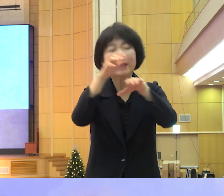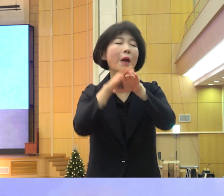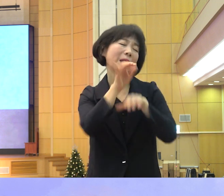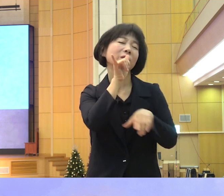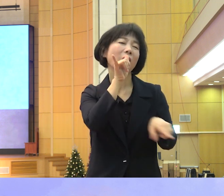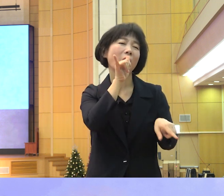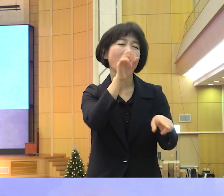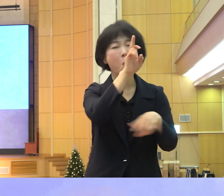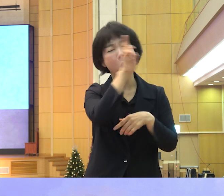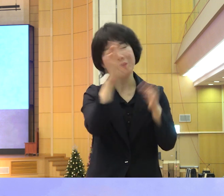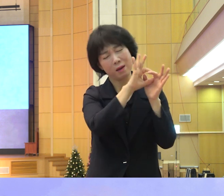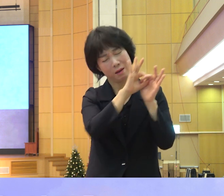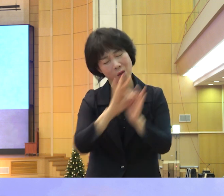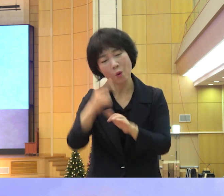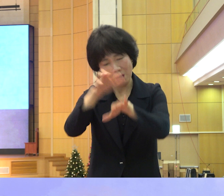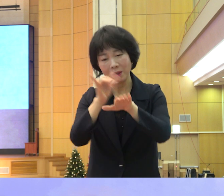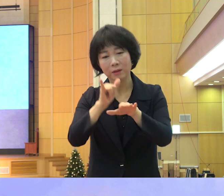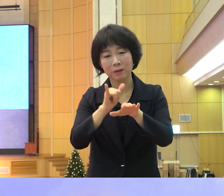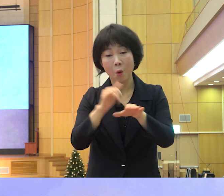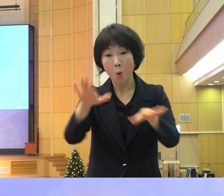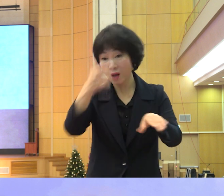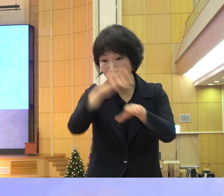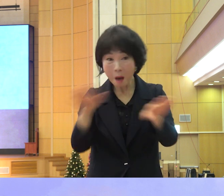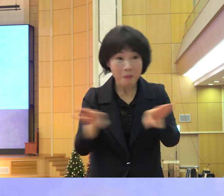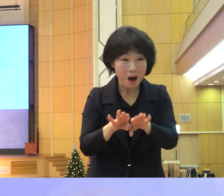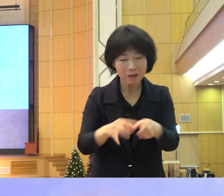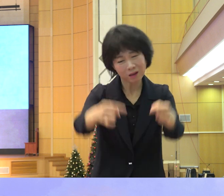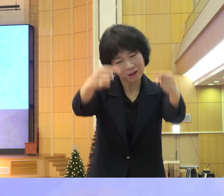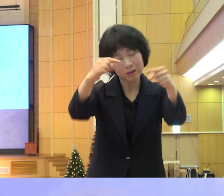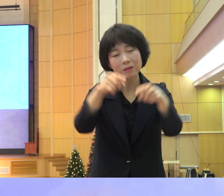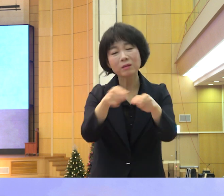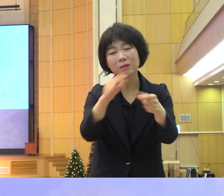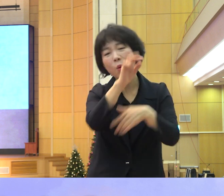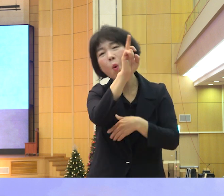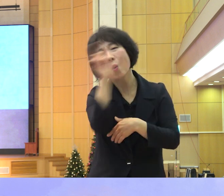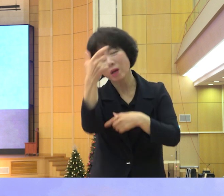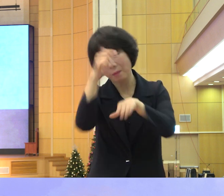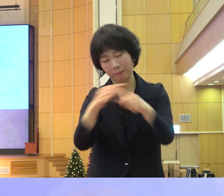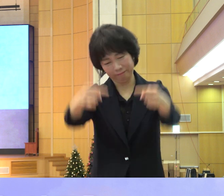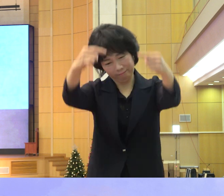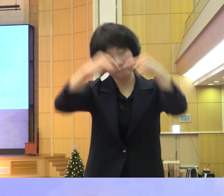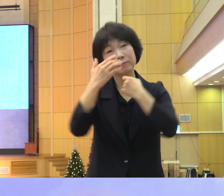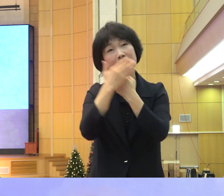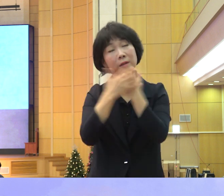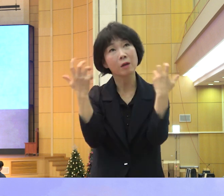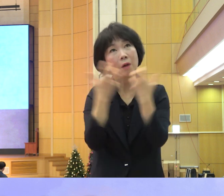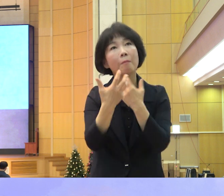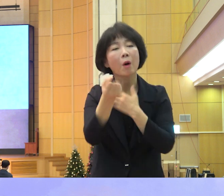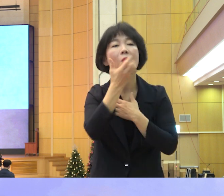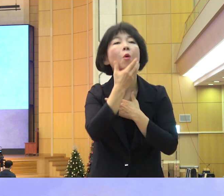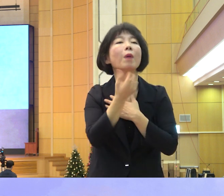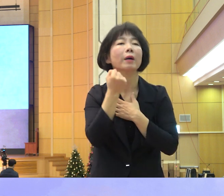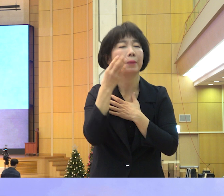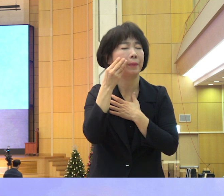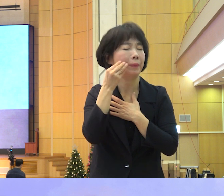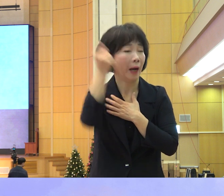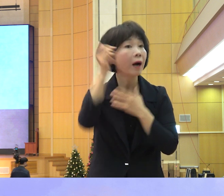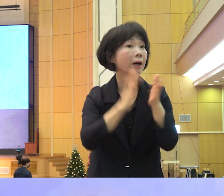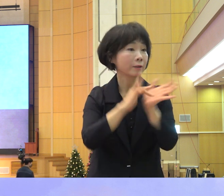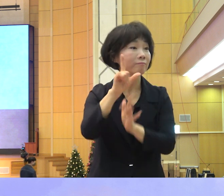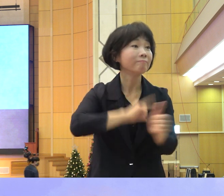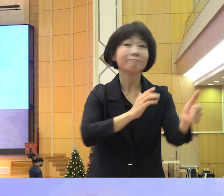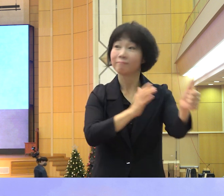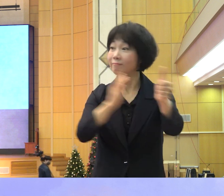중급 성경교육이 있고, 또 월요일 날